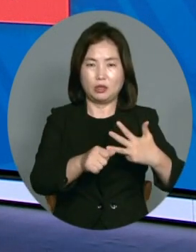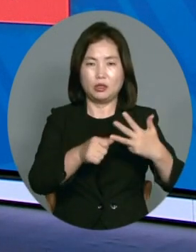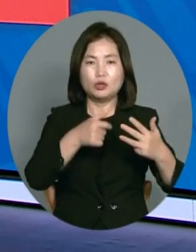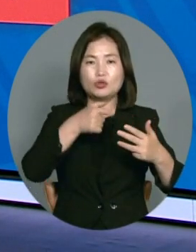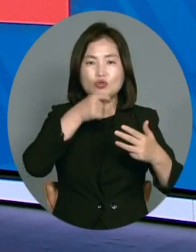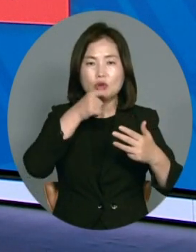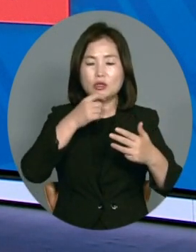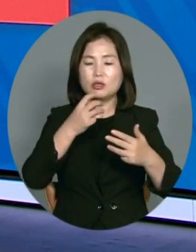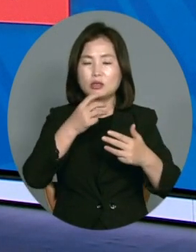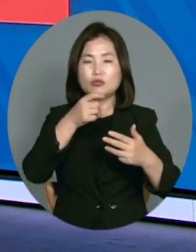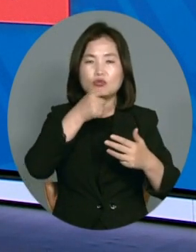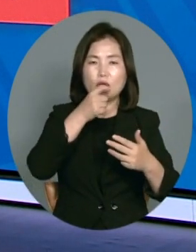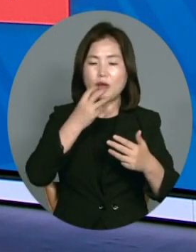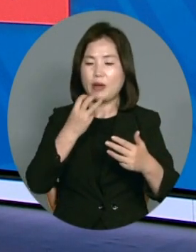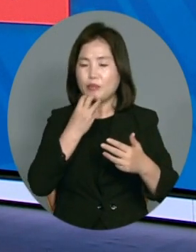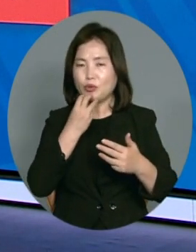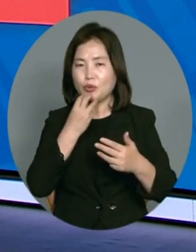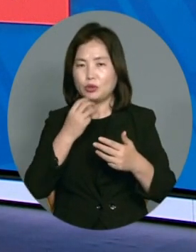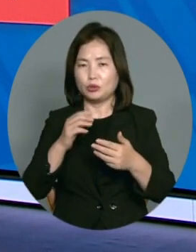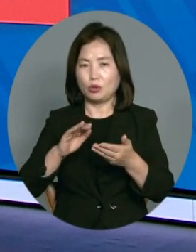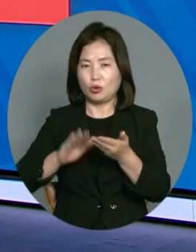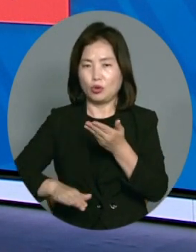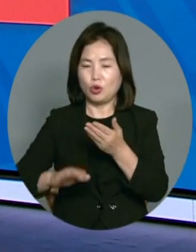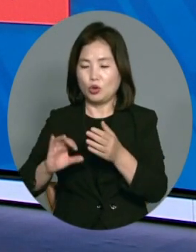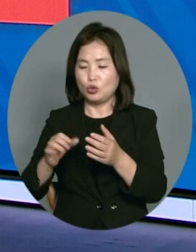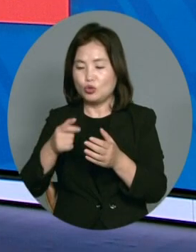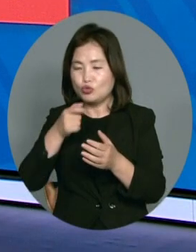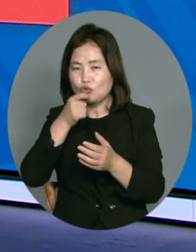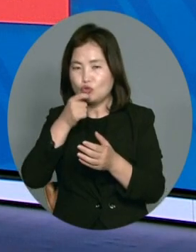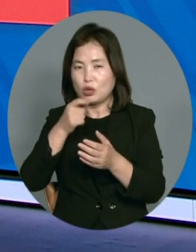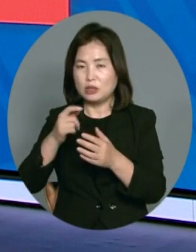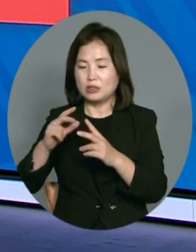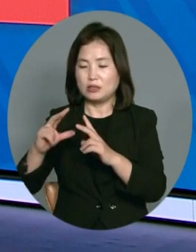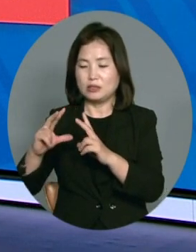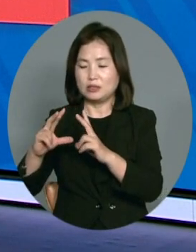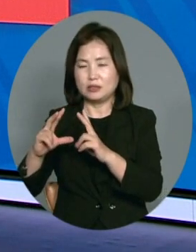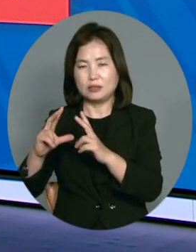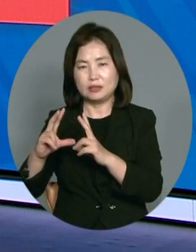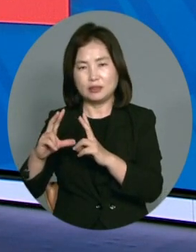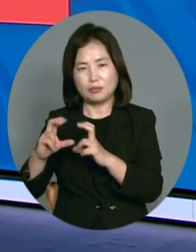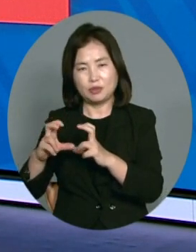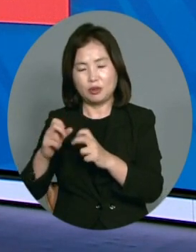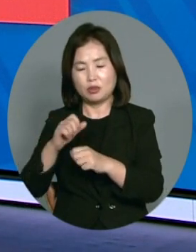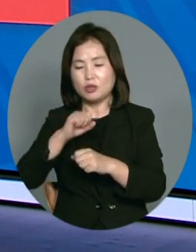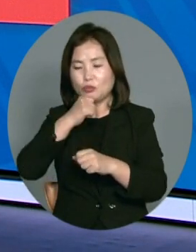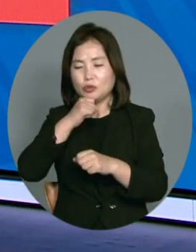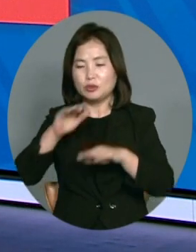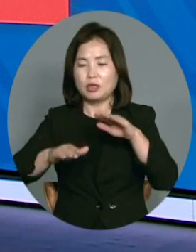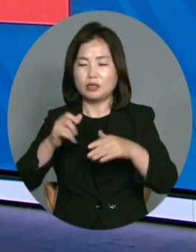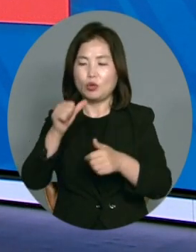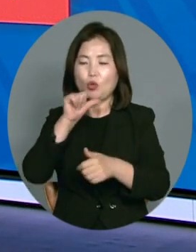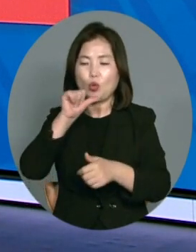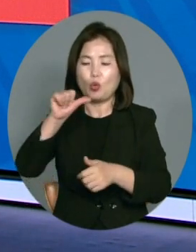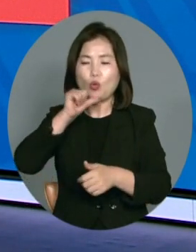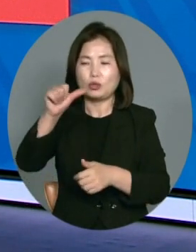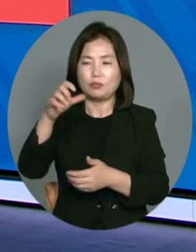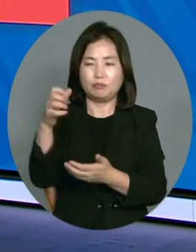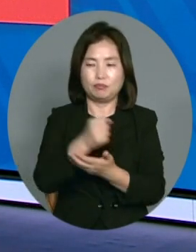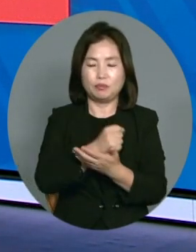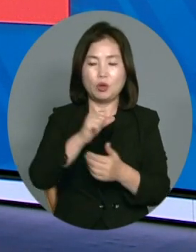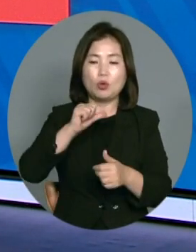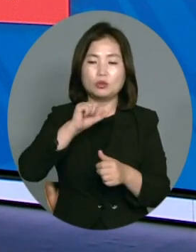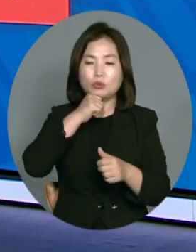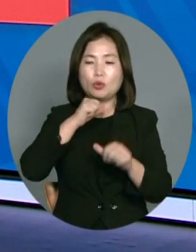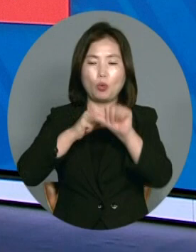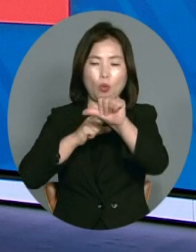FC, 그리고 추격 중인 수원 삼성과의 3경기까지 최소 승점 5점 이상을 확보한다면 일단은 좀 안정권이라